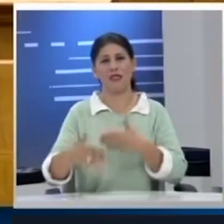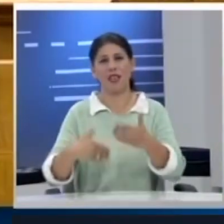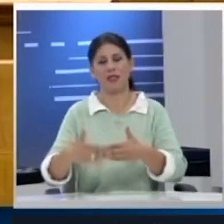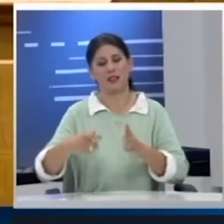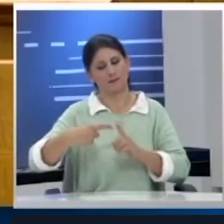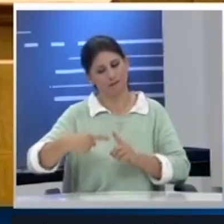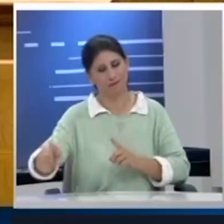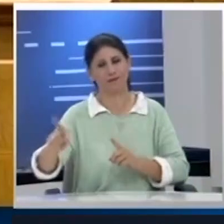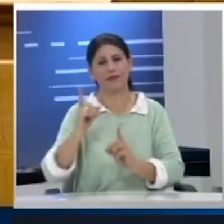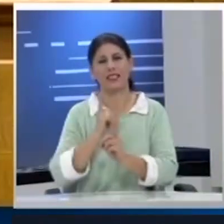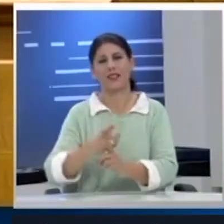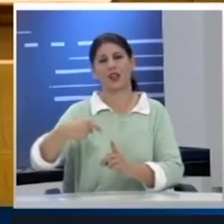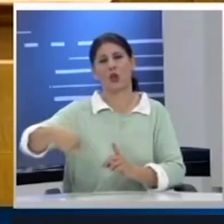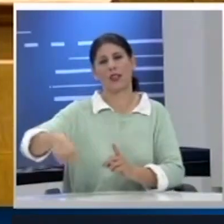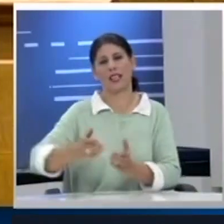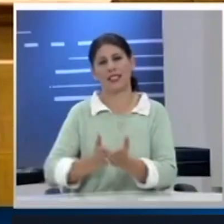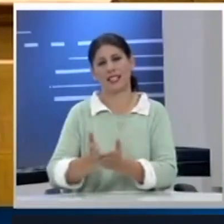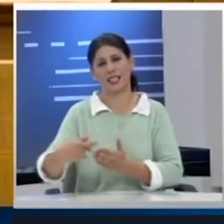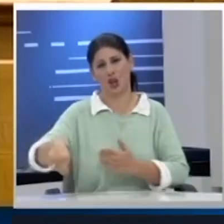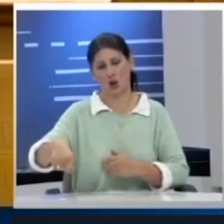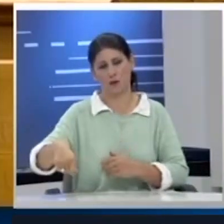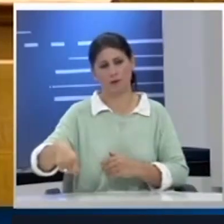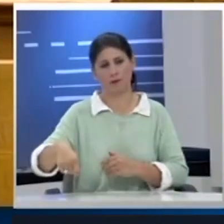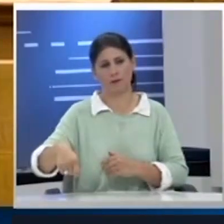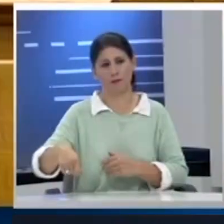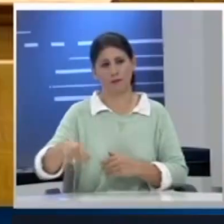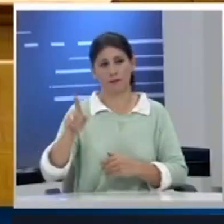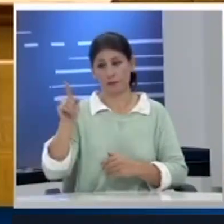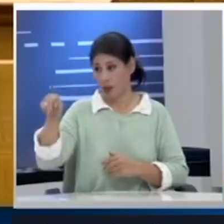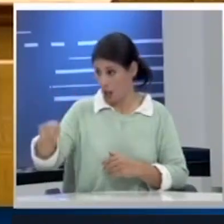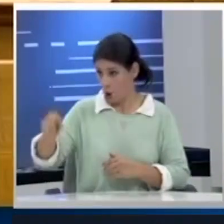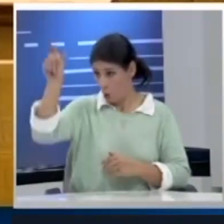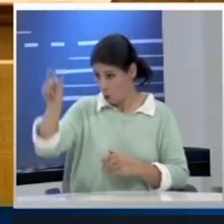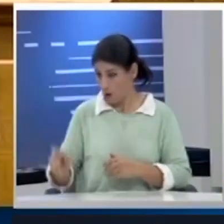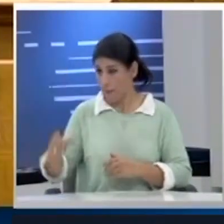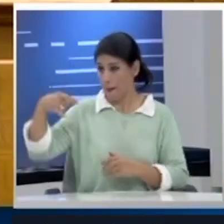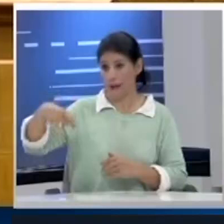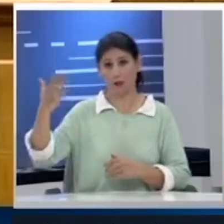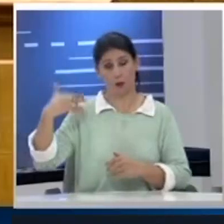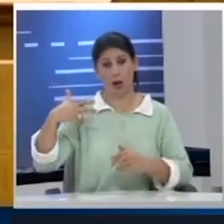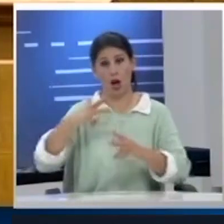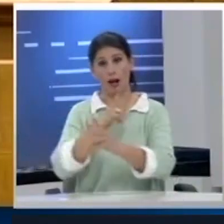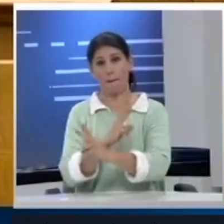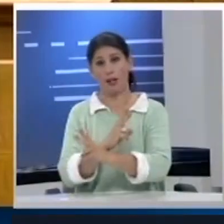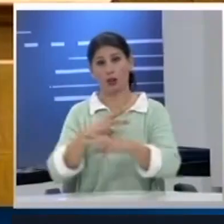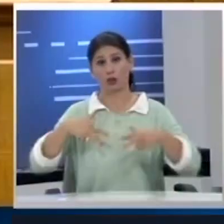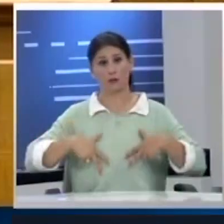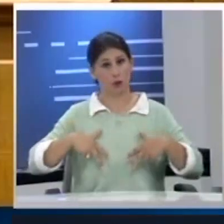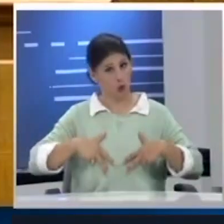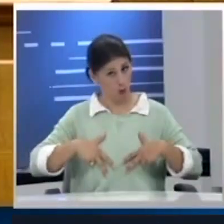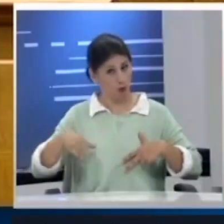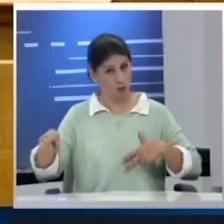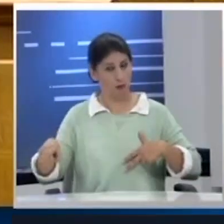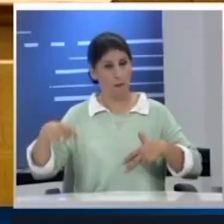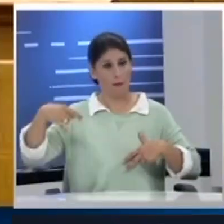διαδικασία παραπομπής σε ειδικό δικαστήριο ως σκευωρού του πρώην αναπληρωτή υπουργού,